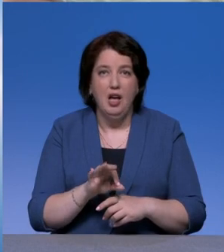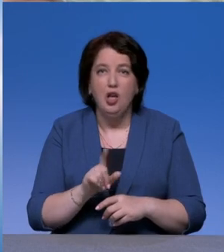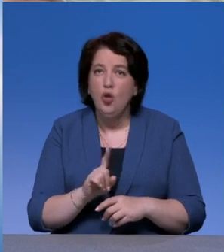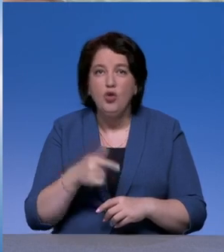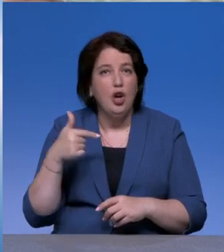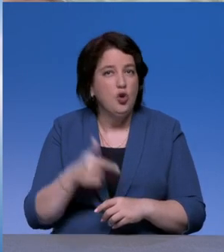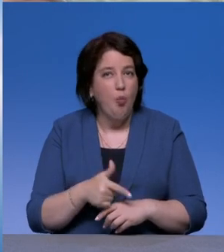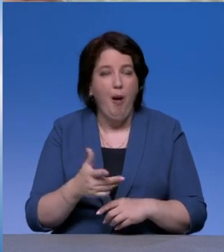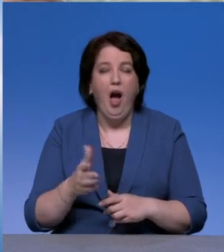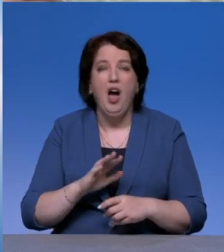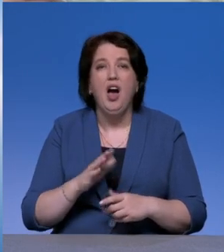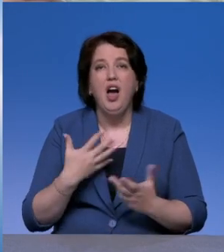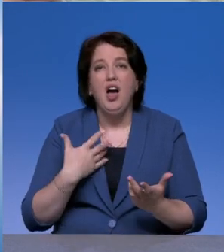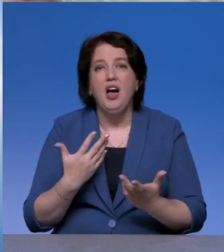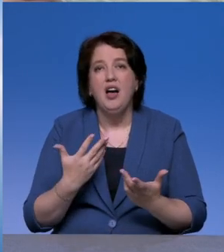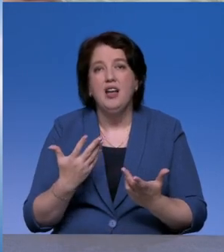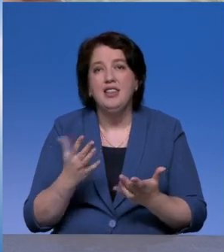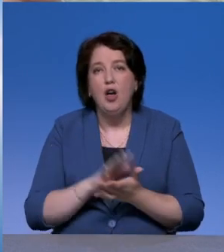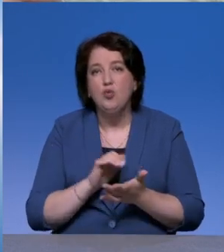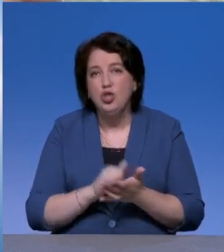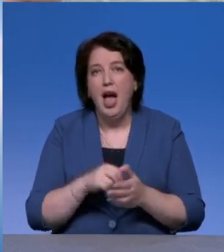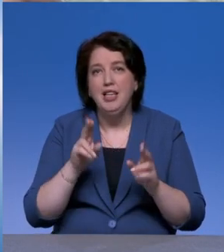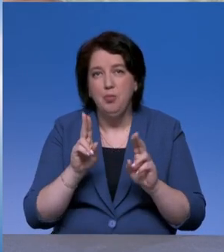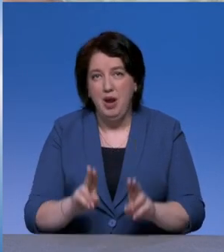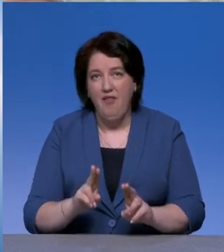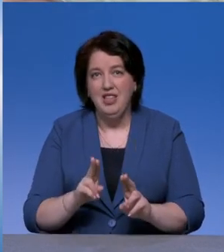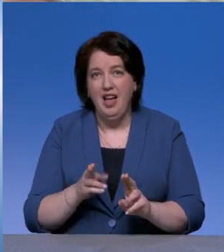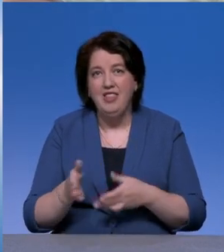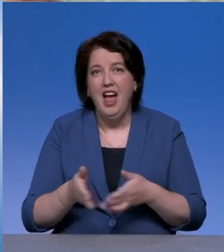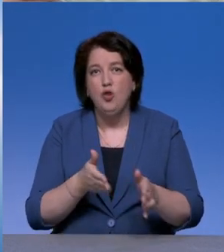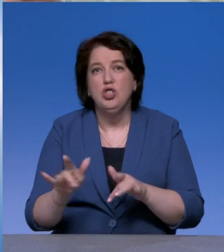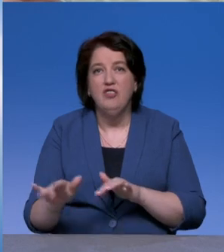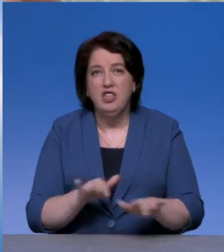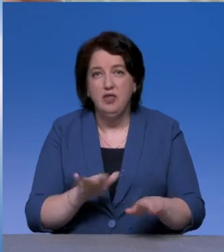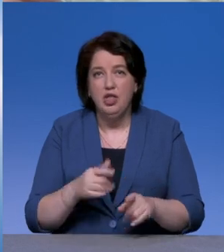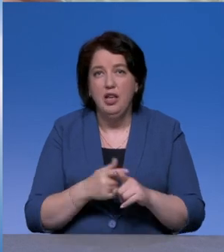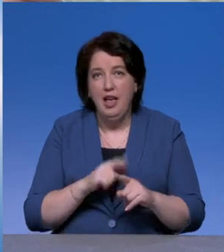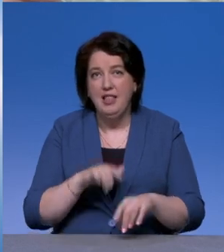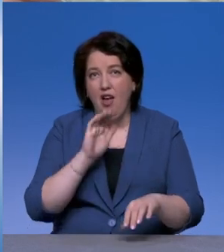правила дорожного движения, то, наверное, это индикатор того, что стоит немножечко